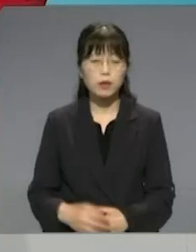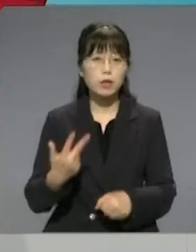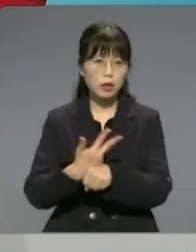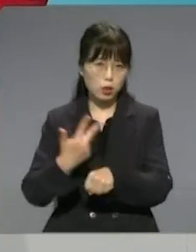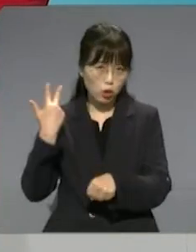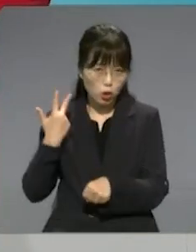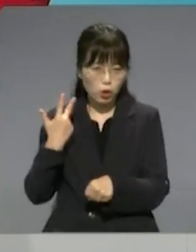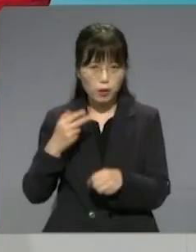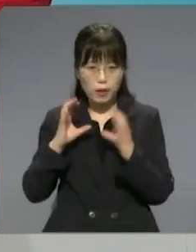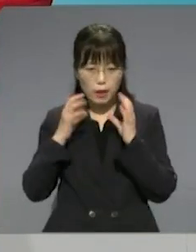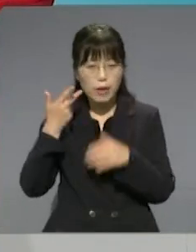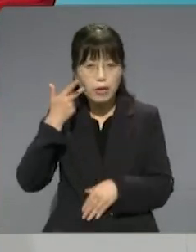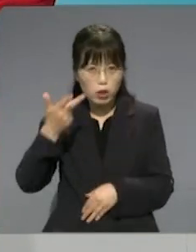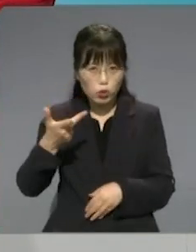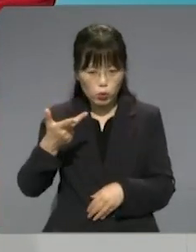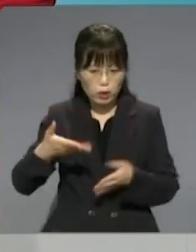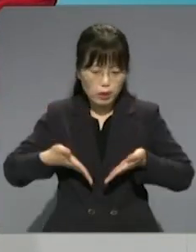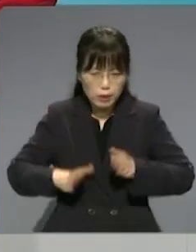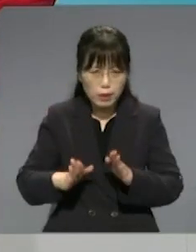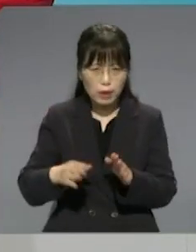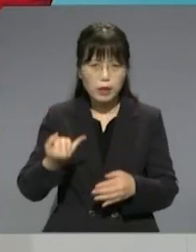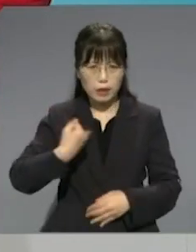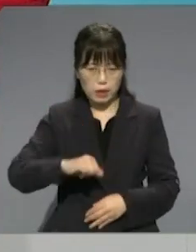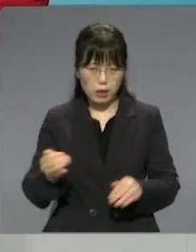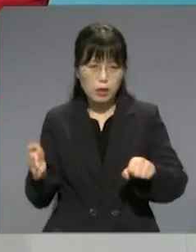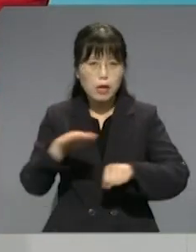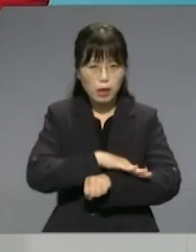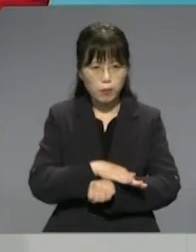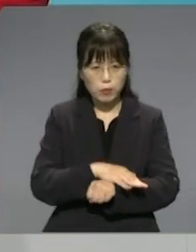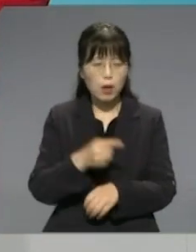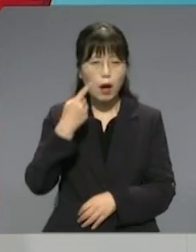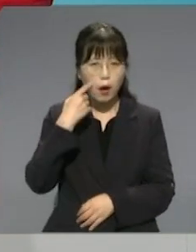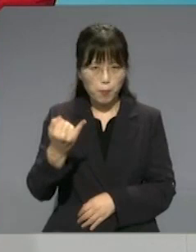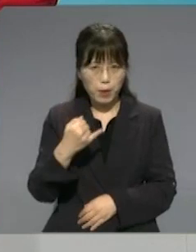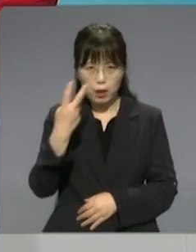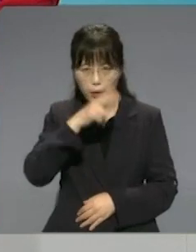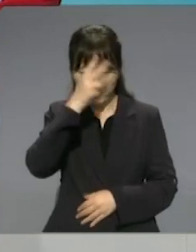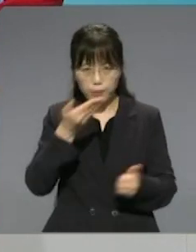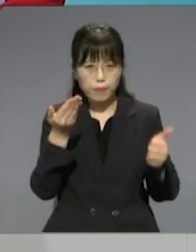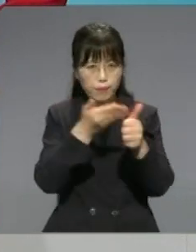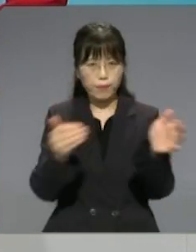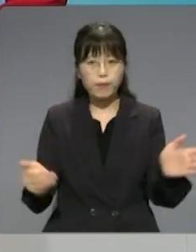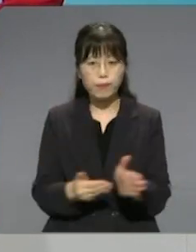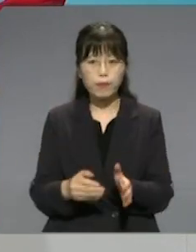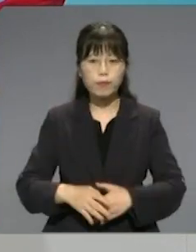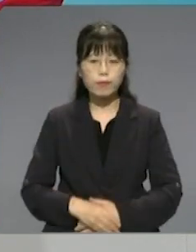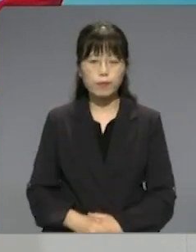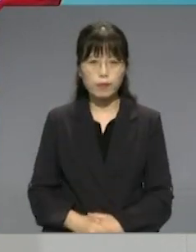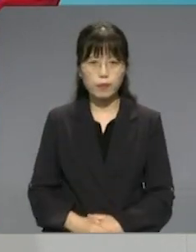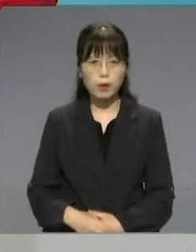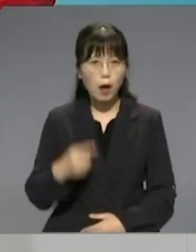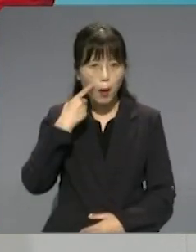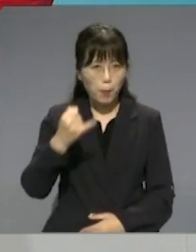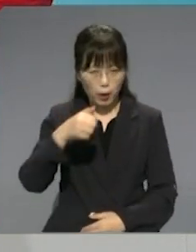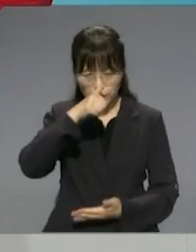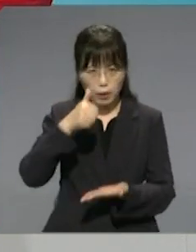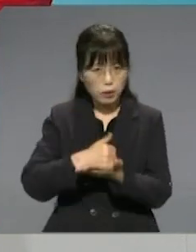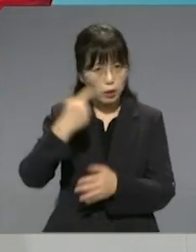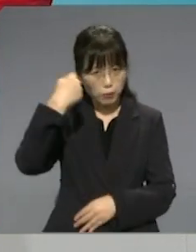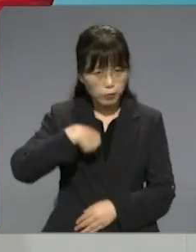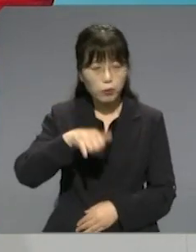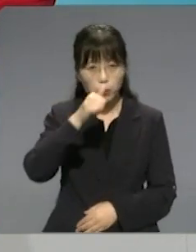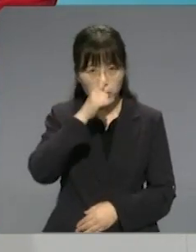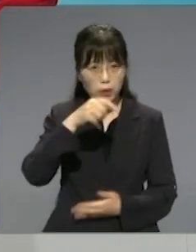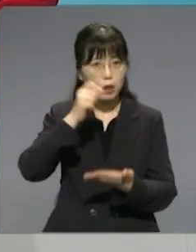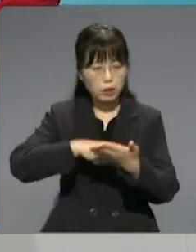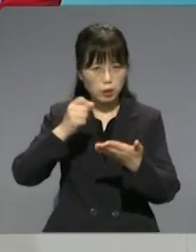약 7년 전 생후 일주일 된 딸을 텃밭에 안매장한 친모의 신병이 검찰로 넘겨졌습니다. 친모는 죄책감을 느끼고